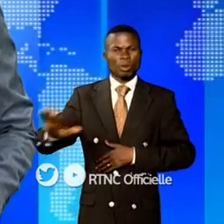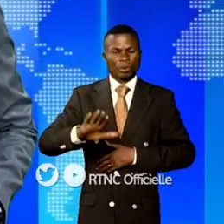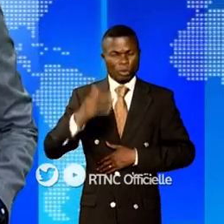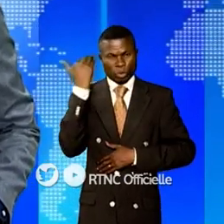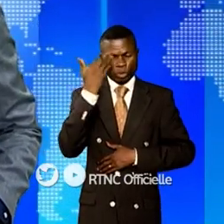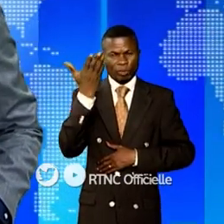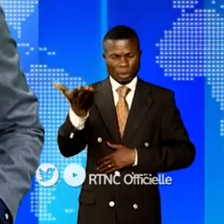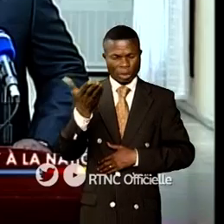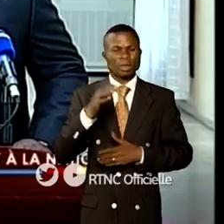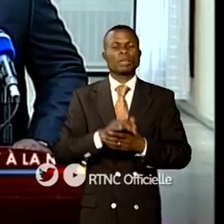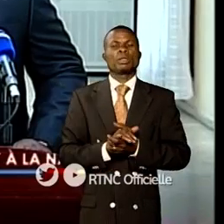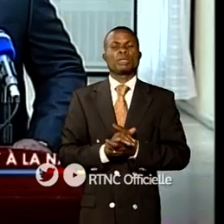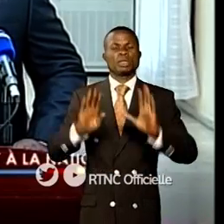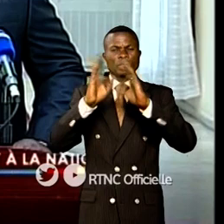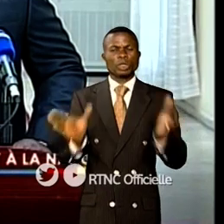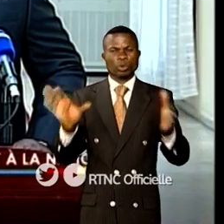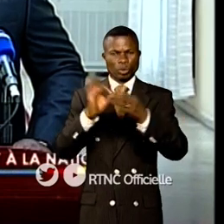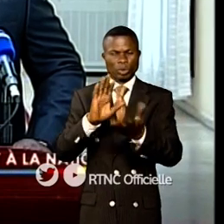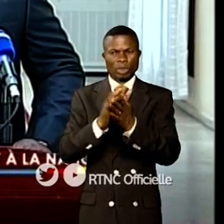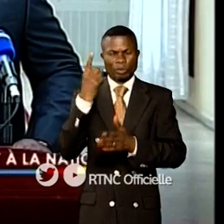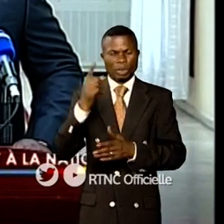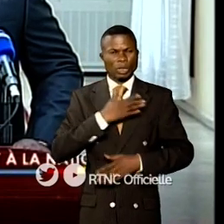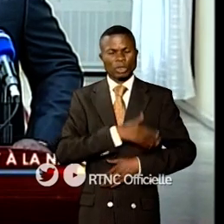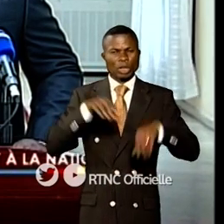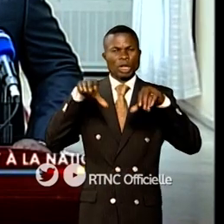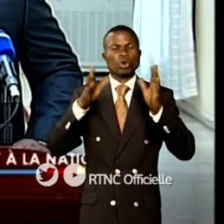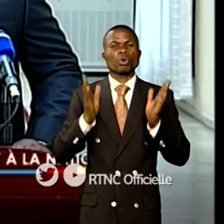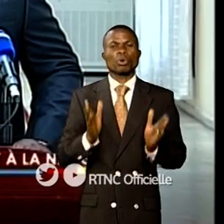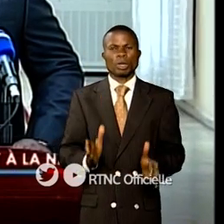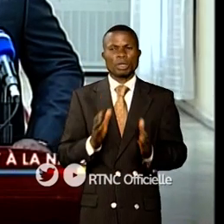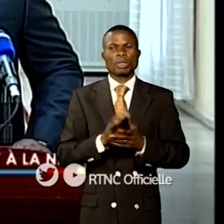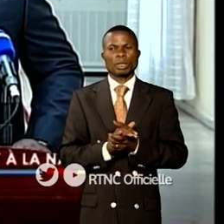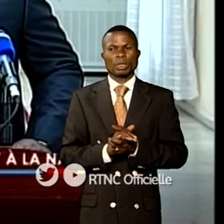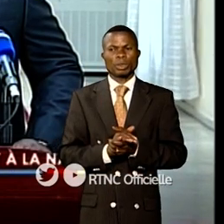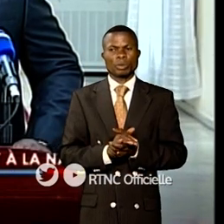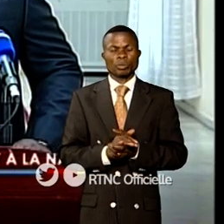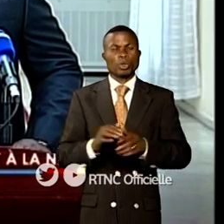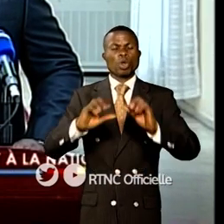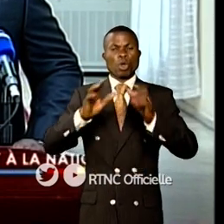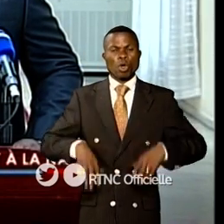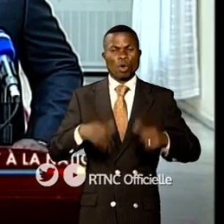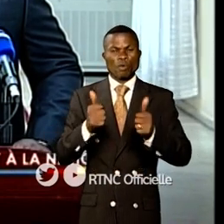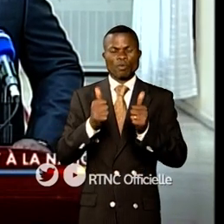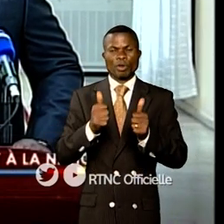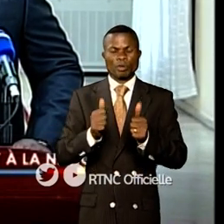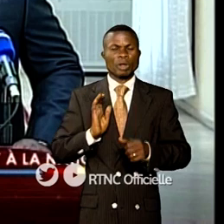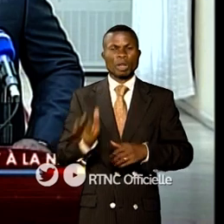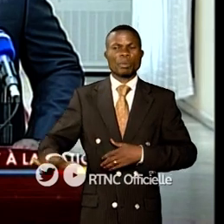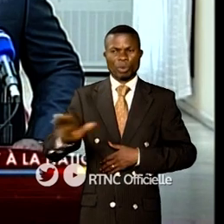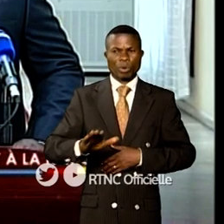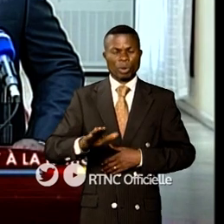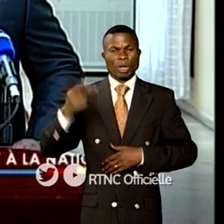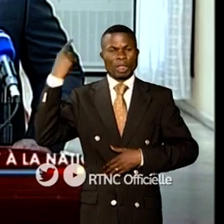vous convie à suivre cet extrait. Mes très chers compatriotes, force vive de la nation,